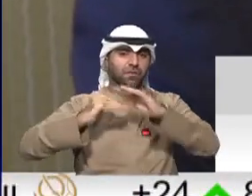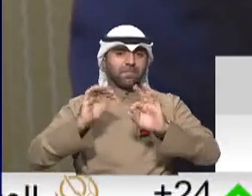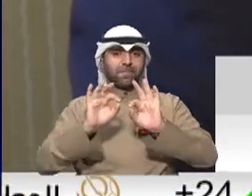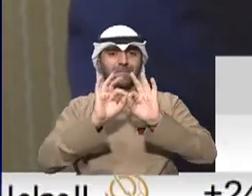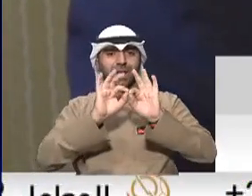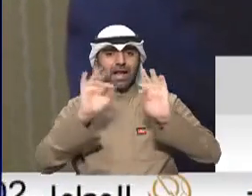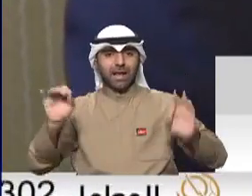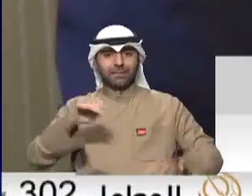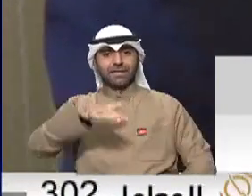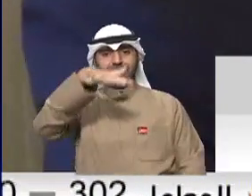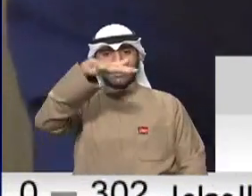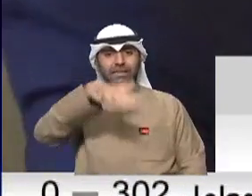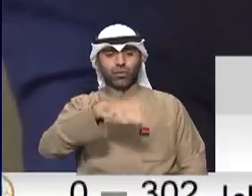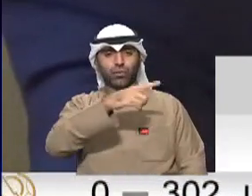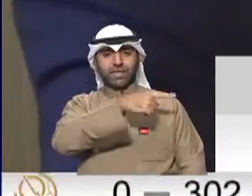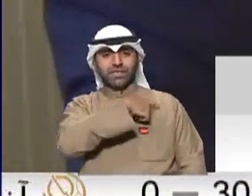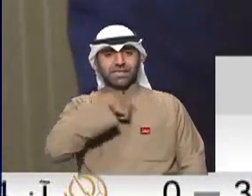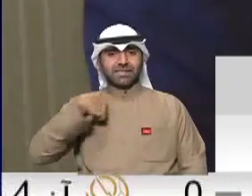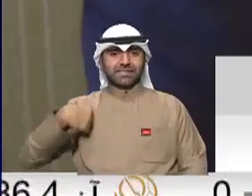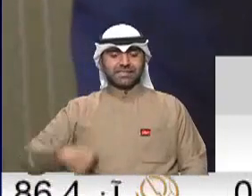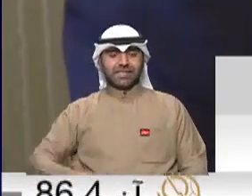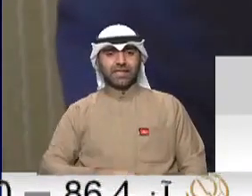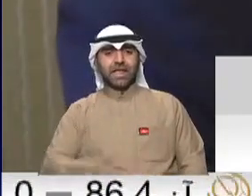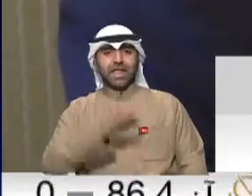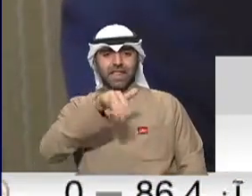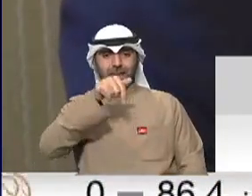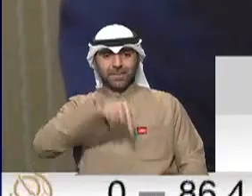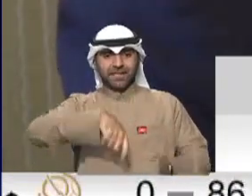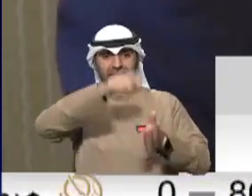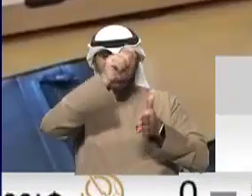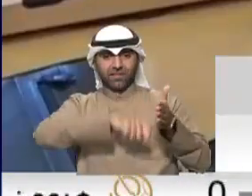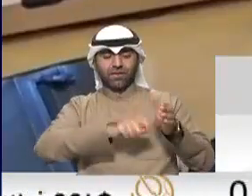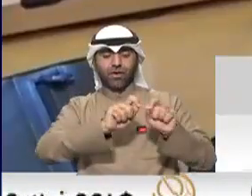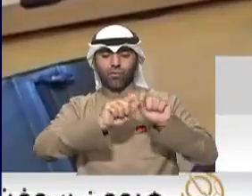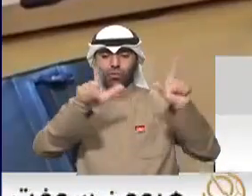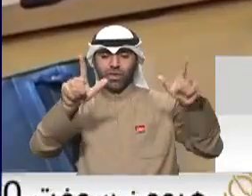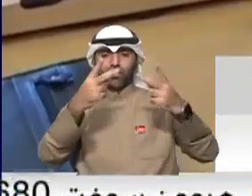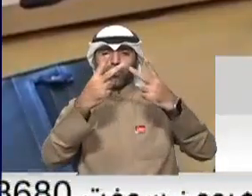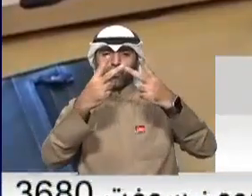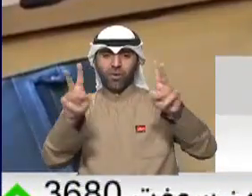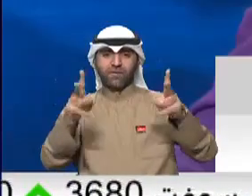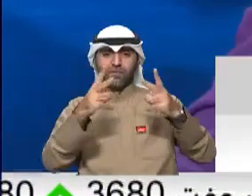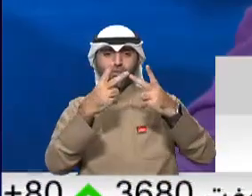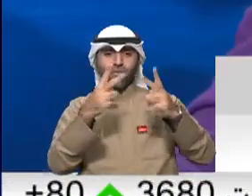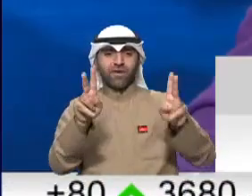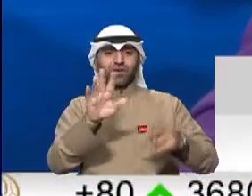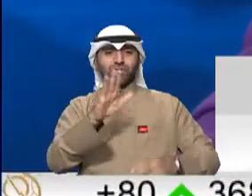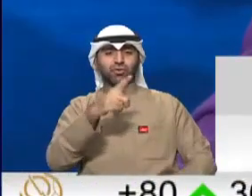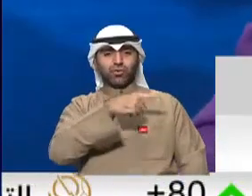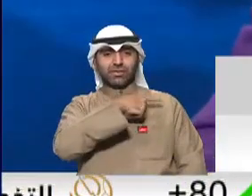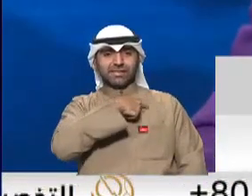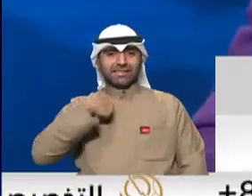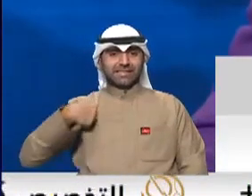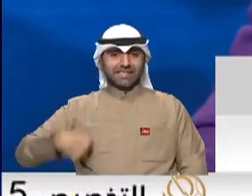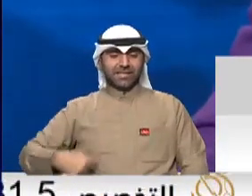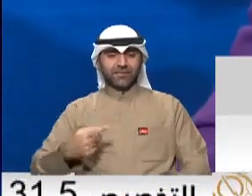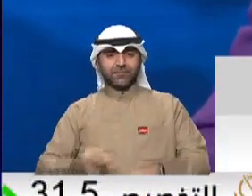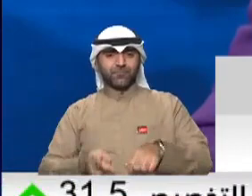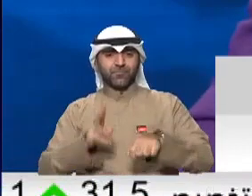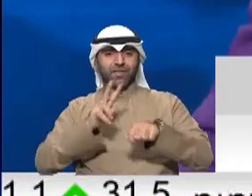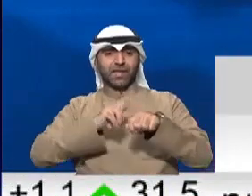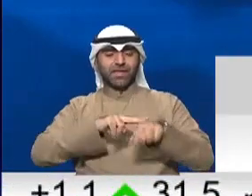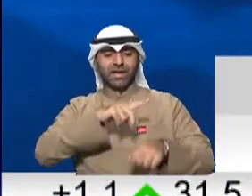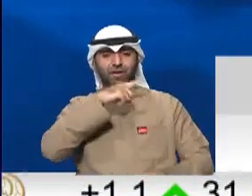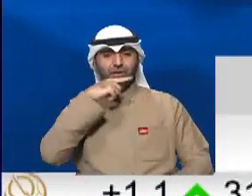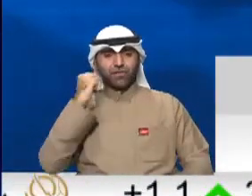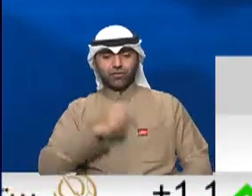كبيرة بين الأهداف الصينية والأهداف الروسية في الحقيقة. نعم، بالتأكيد الصين تريد التركيز أكثر